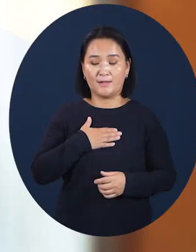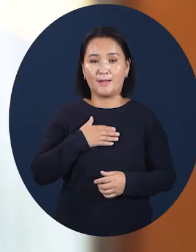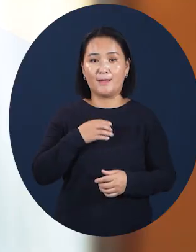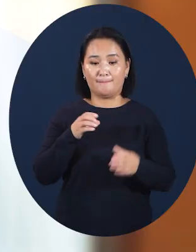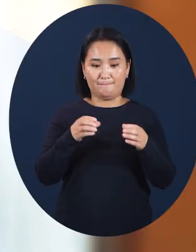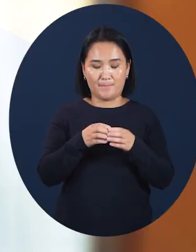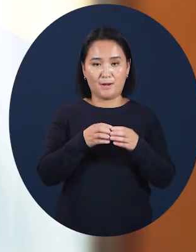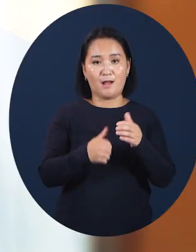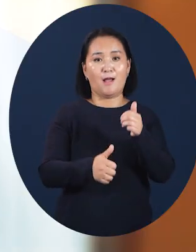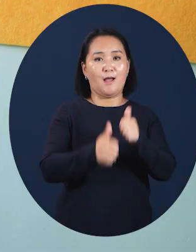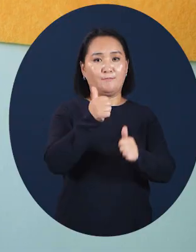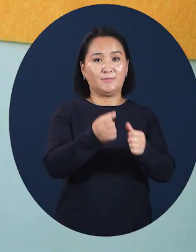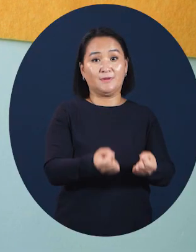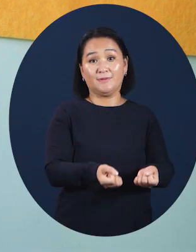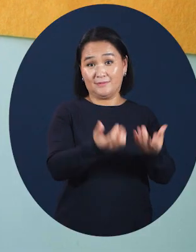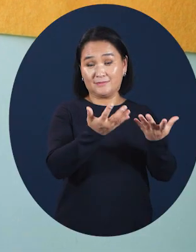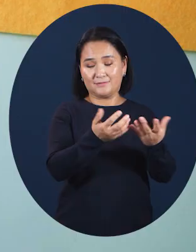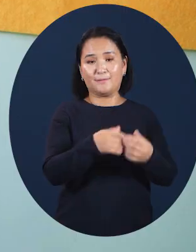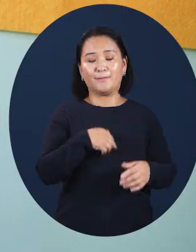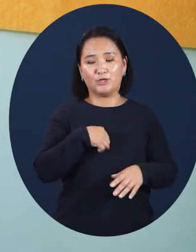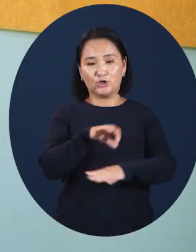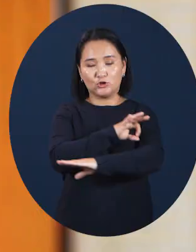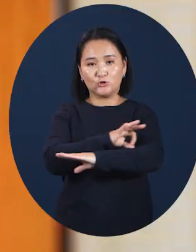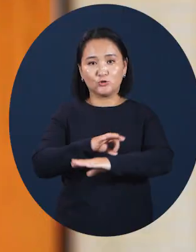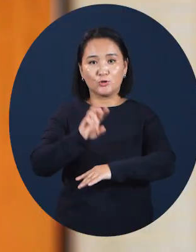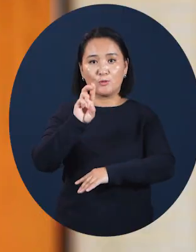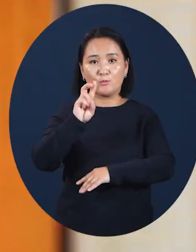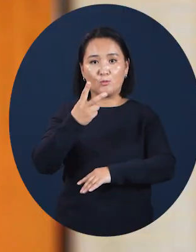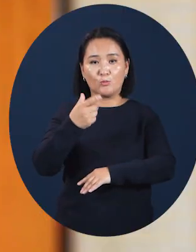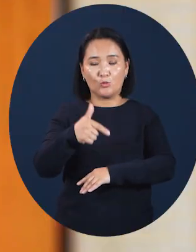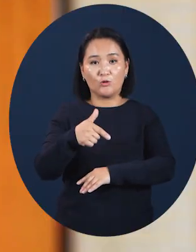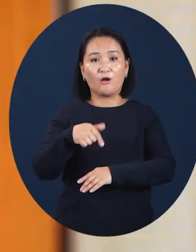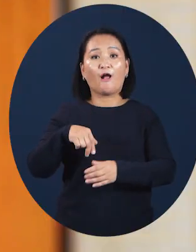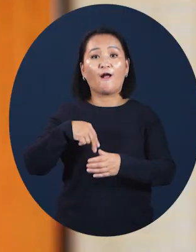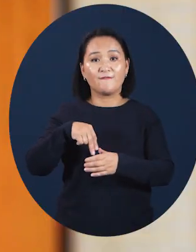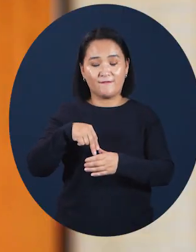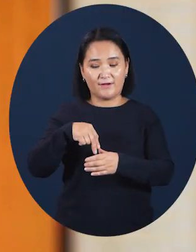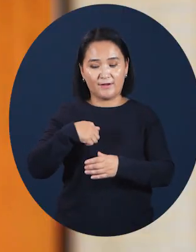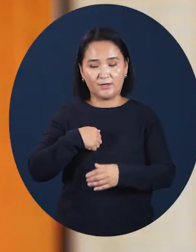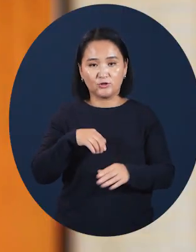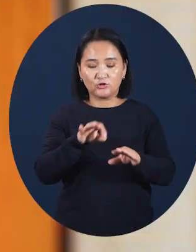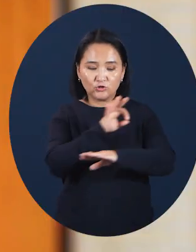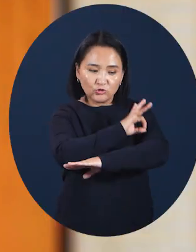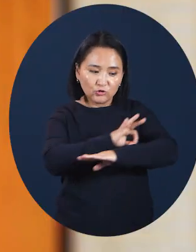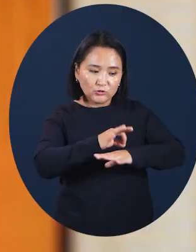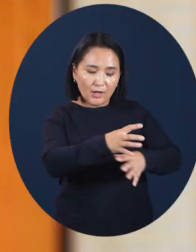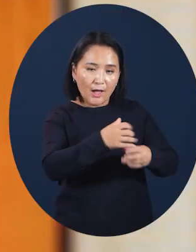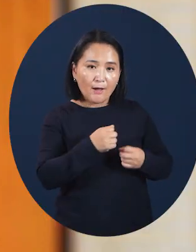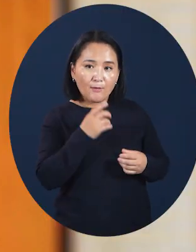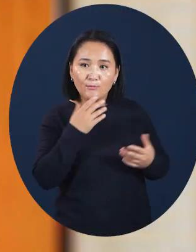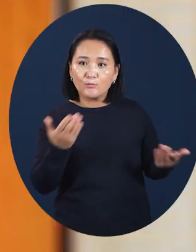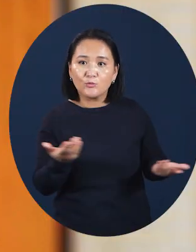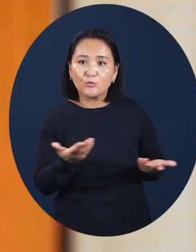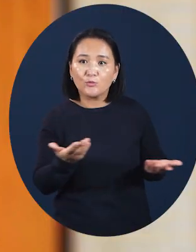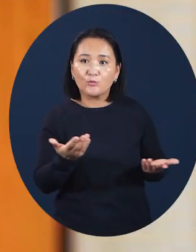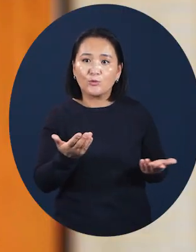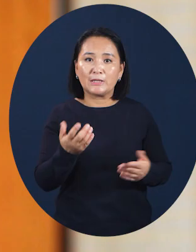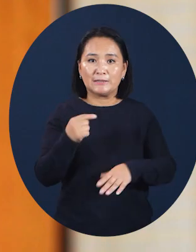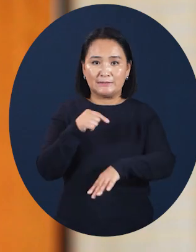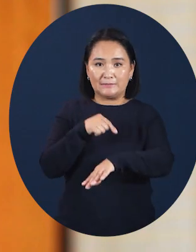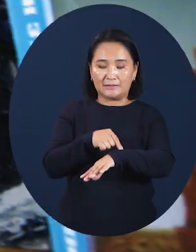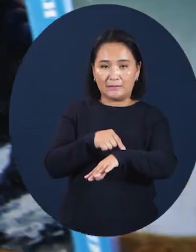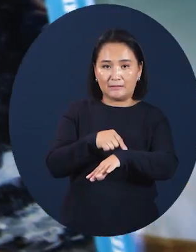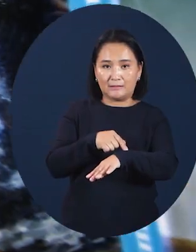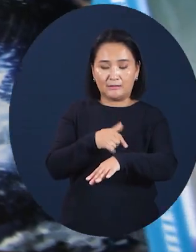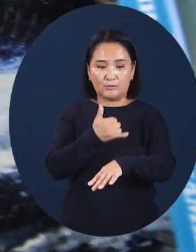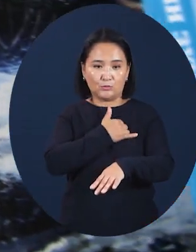амжилтанд хүрсэн. Манай төслийн нэр бол Бүг кафе. Төслөөс болохоор ингээд авсан юм гэх юм бол цагаан өдрөд